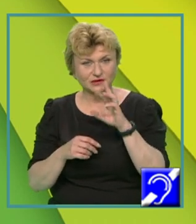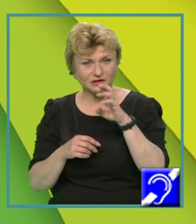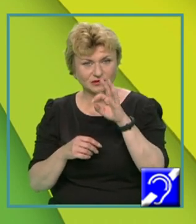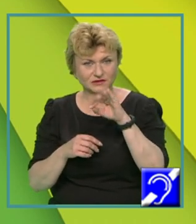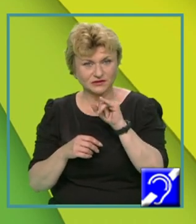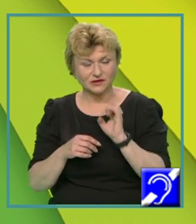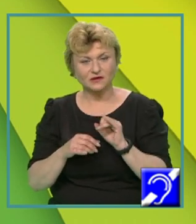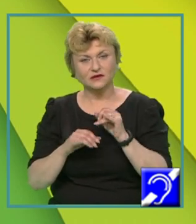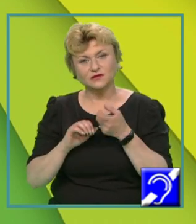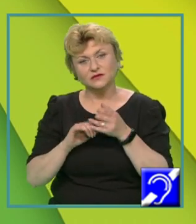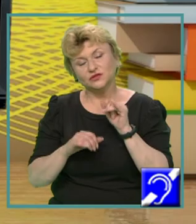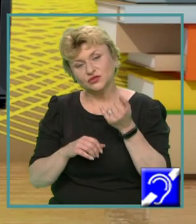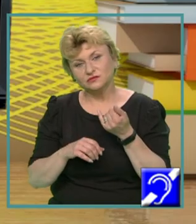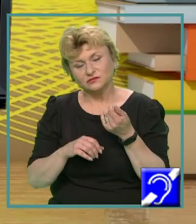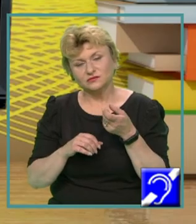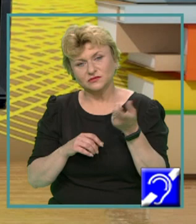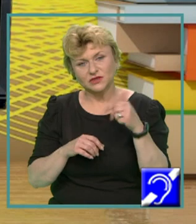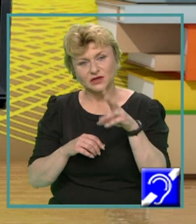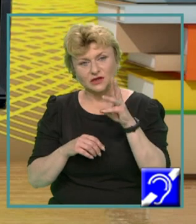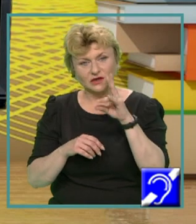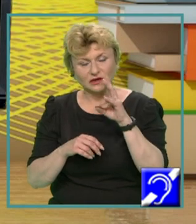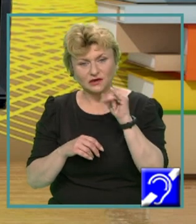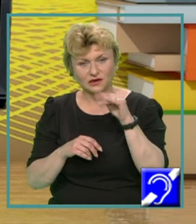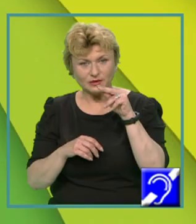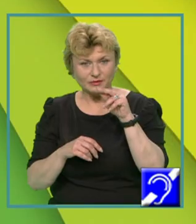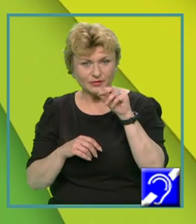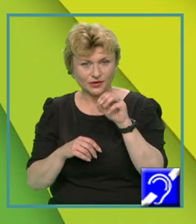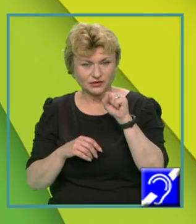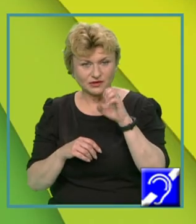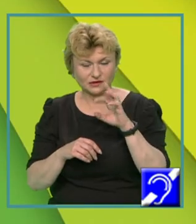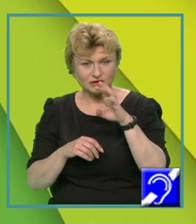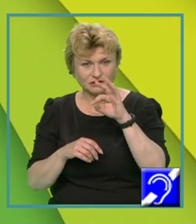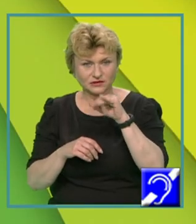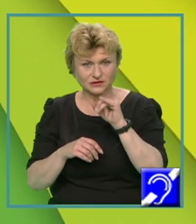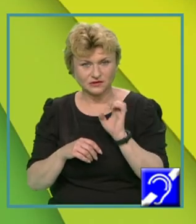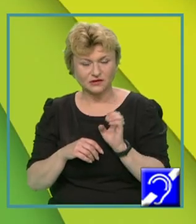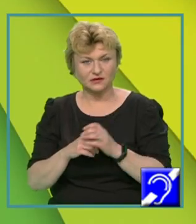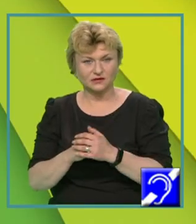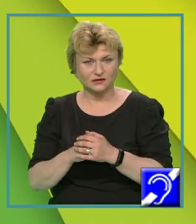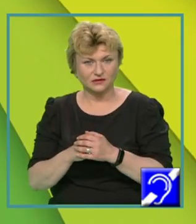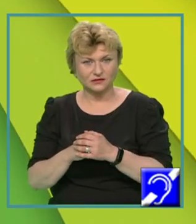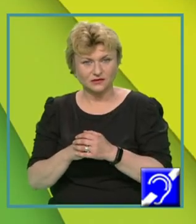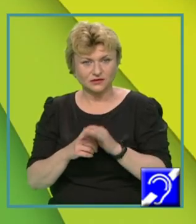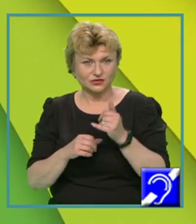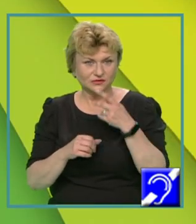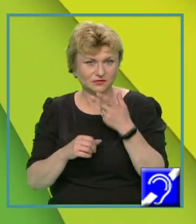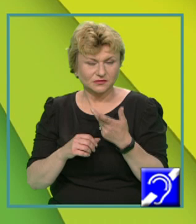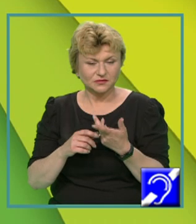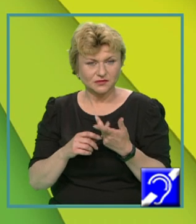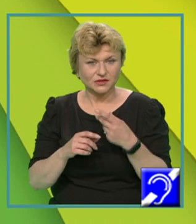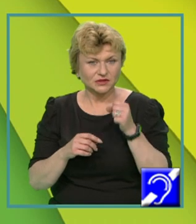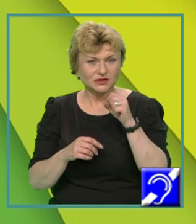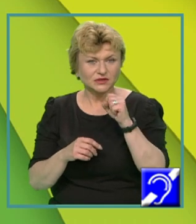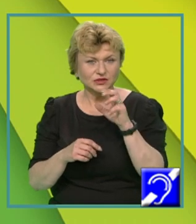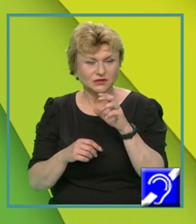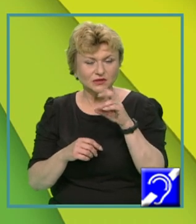o hipersecreție a tiroidei. Vedeți aici nanismul hipofizar, gigantismul hipofizar, hipersecreția